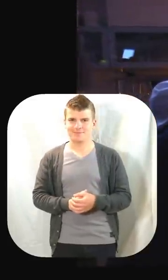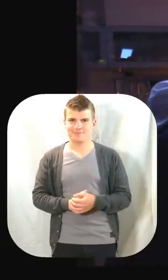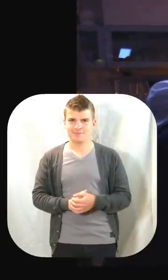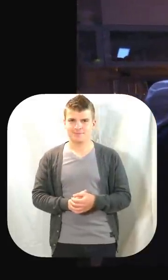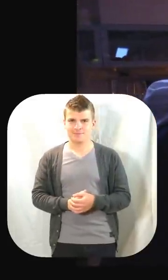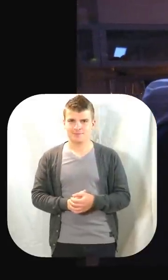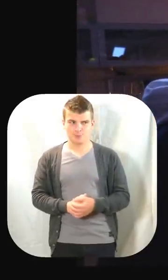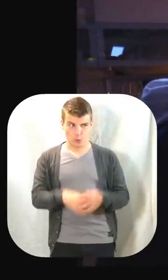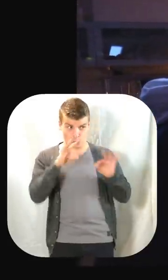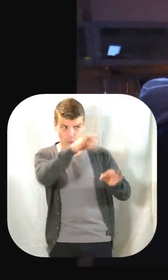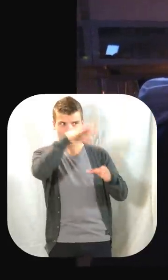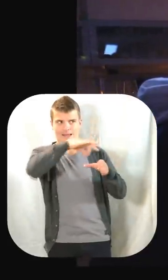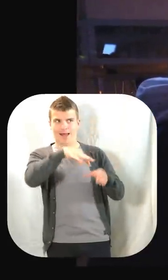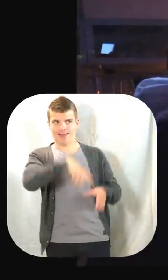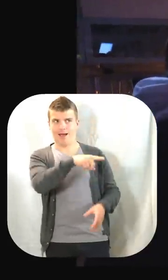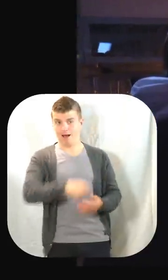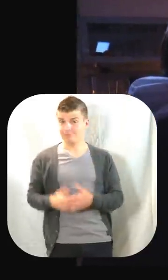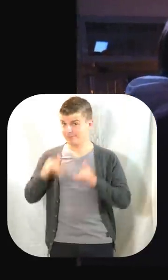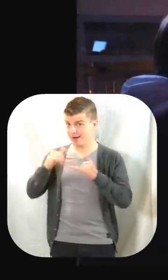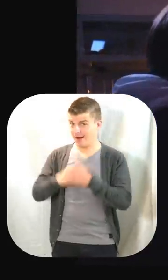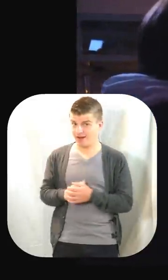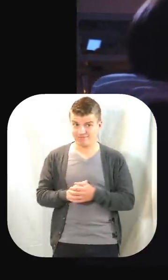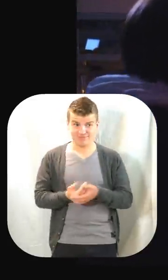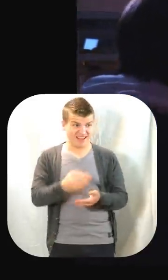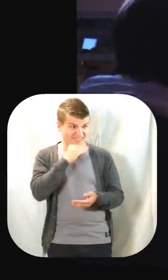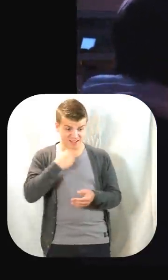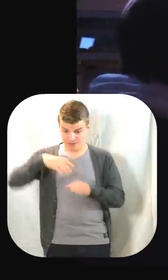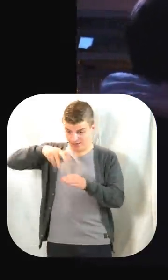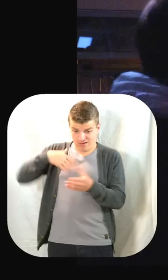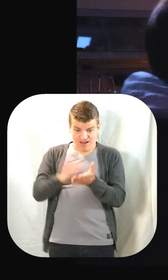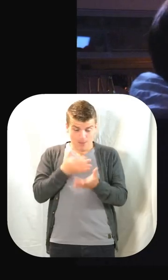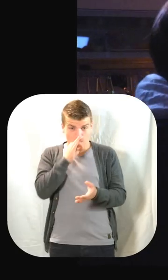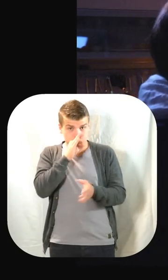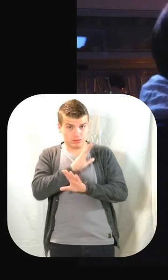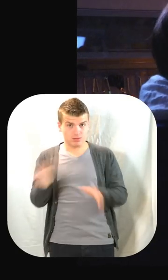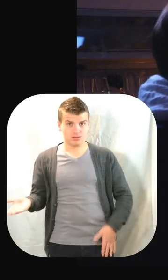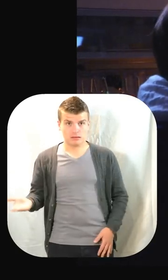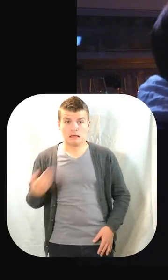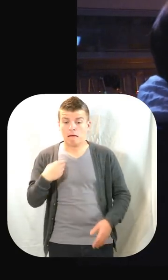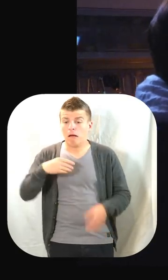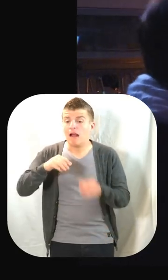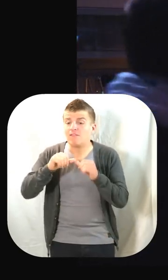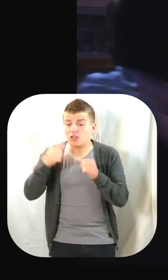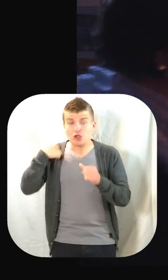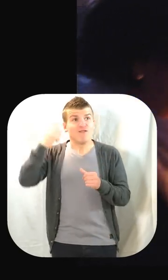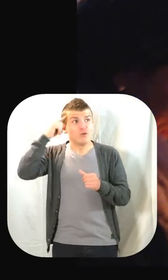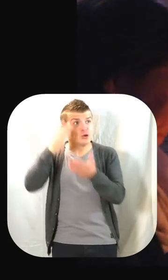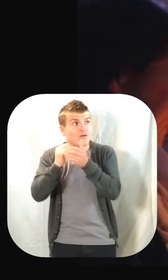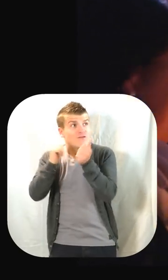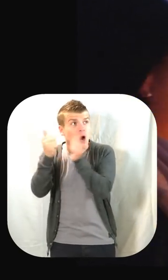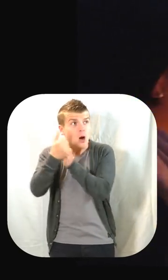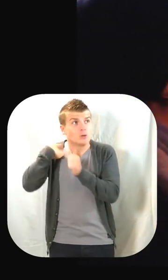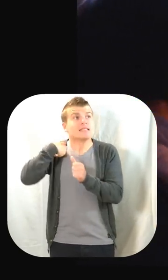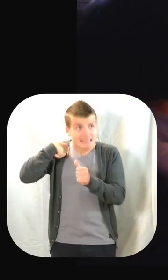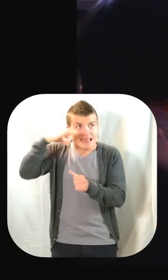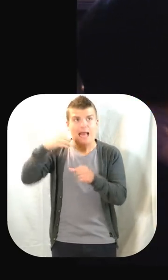Gut, dass du noch Tee hast. Ja. Und mir ist kein Wasser mehr. Gar nichts. Ja, gerade noch so, als hätte ich es gewusst.